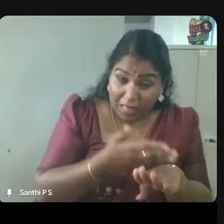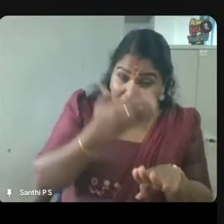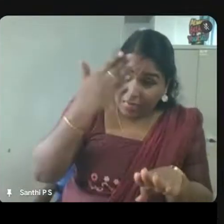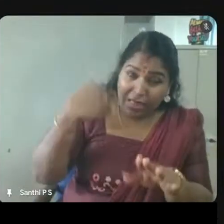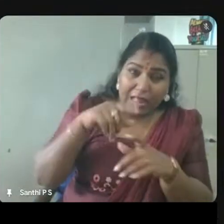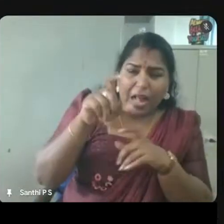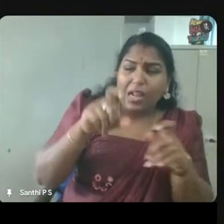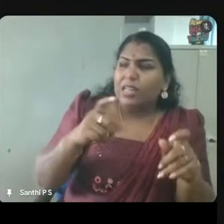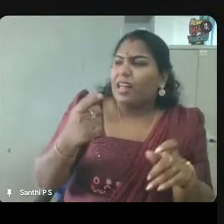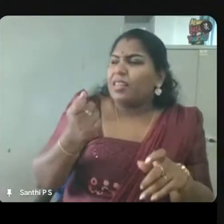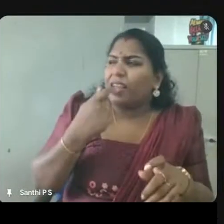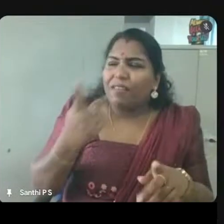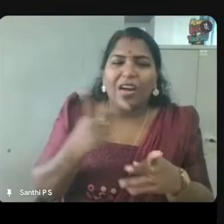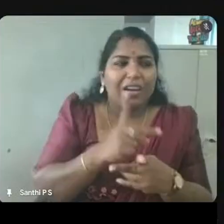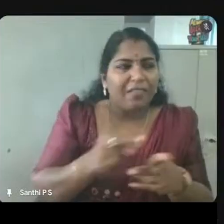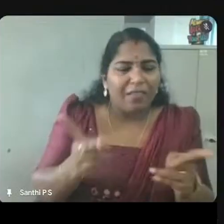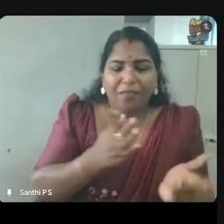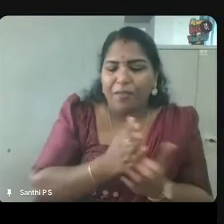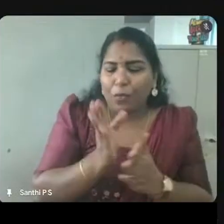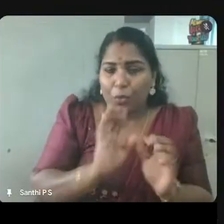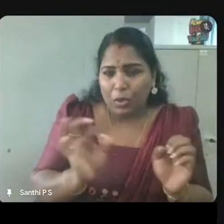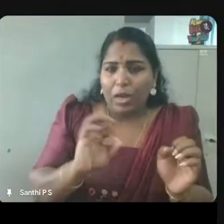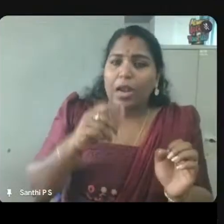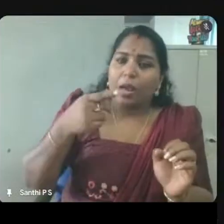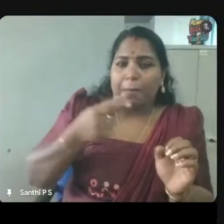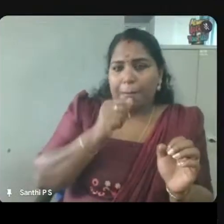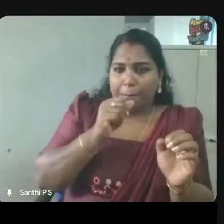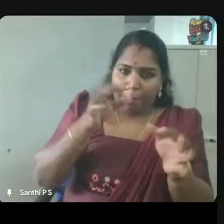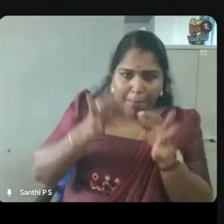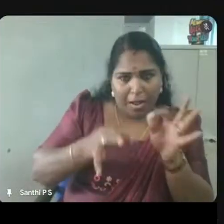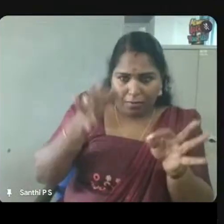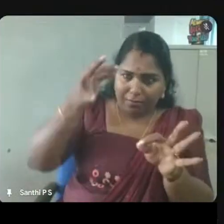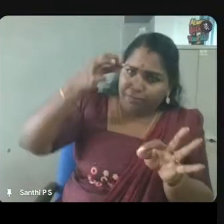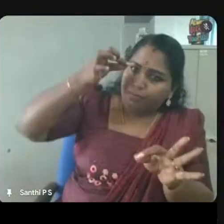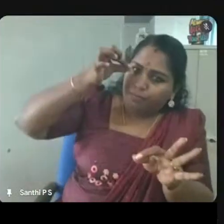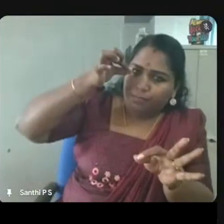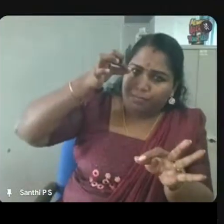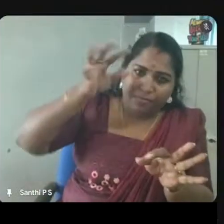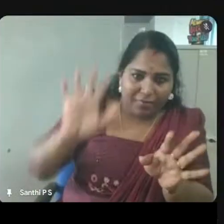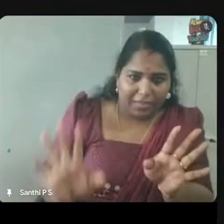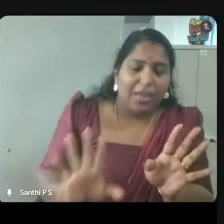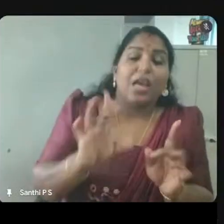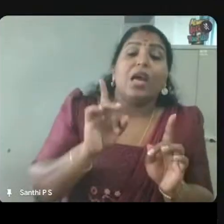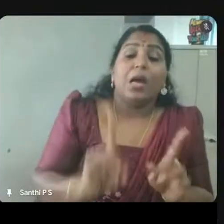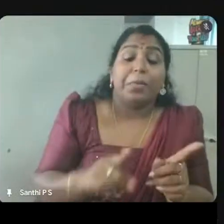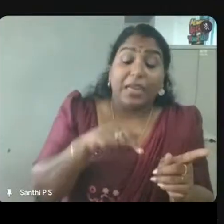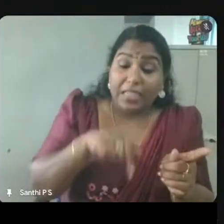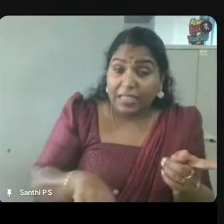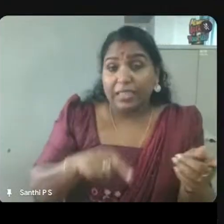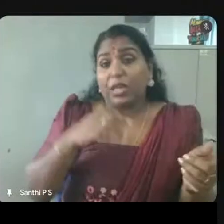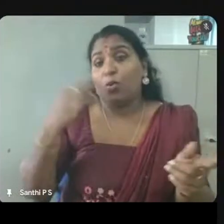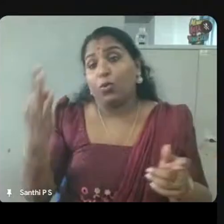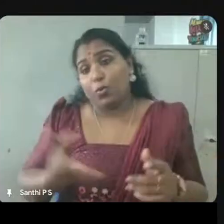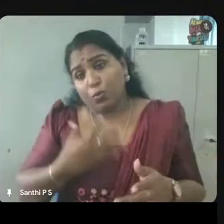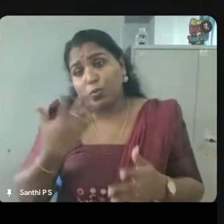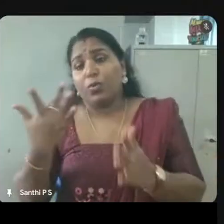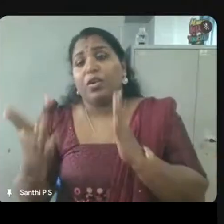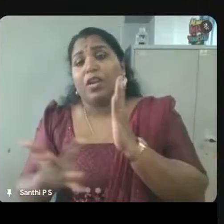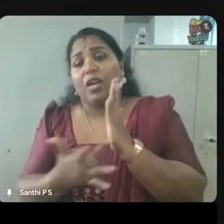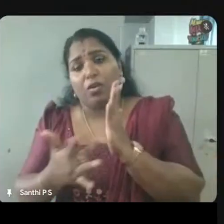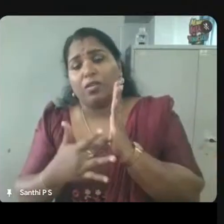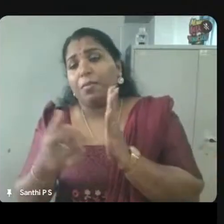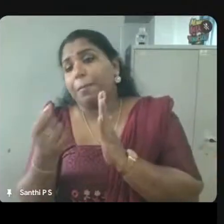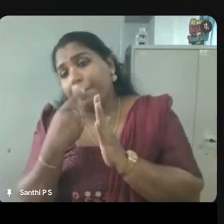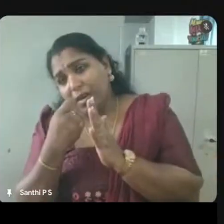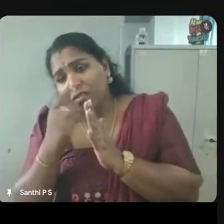കൊണ്ട് അവരത് ഒഴിച്ചിട്ടുണ്ടാവുക. പക്ഷെ ഇന്ന് നമുക്കത് റീപ്ലേസ് ചെയ്യാനായിട്ട് ഒരുപാട് മോഡേൺ മെഡിസിനിൽ സ്റ്റെറൈലായിട്ട്, ഇപ്പൊ മുലപ്പാലിൽ ഏറ്റവും